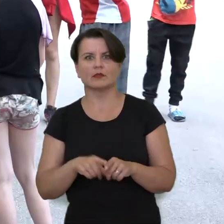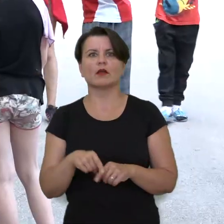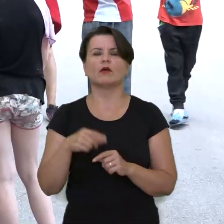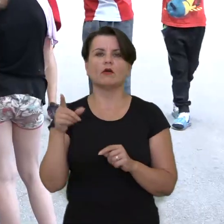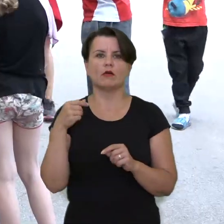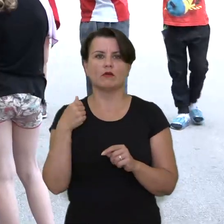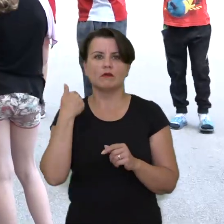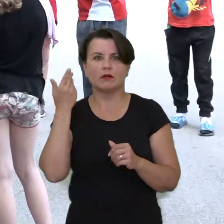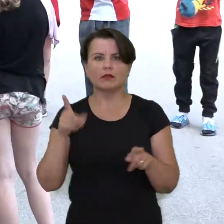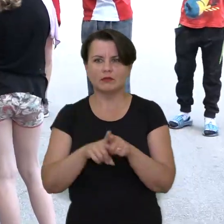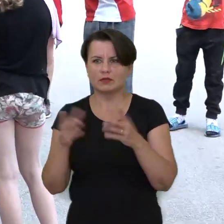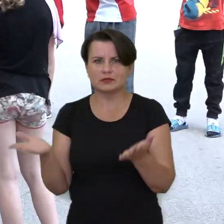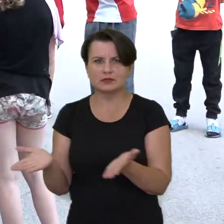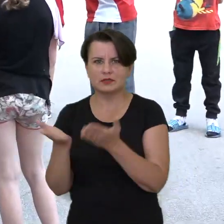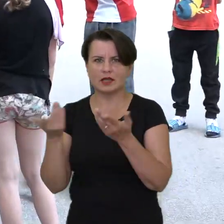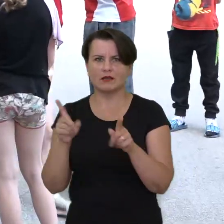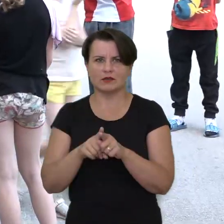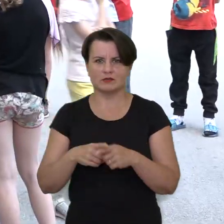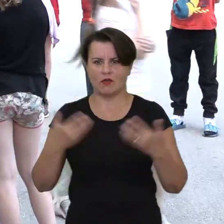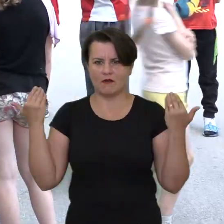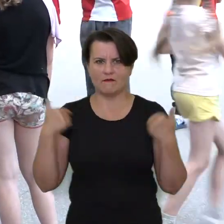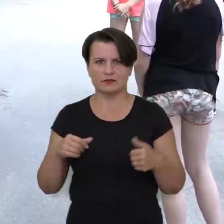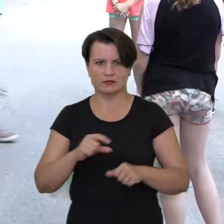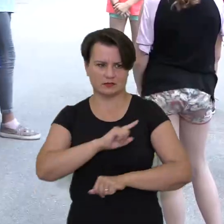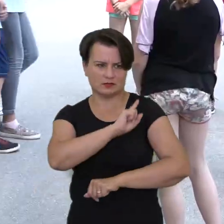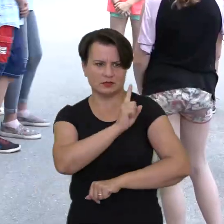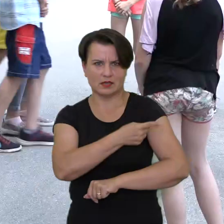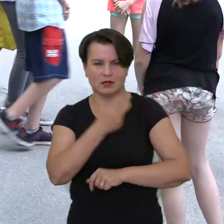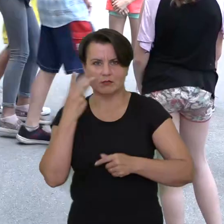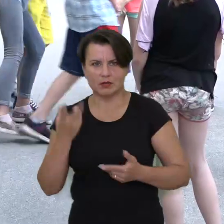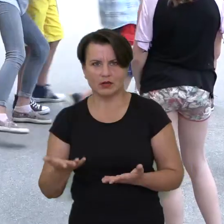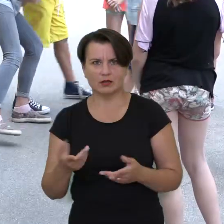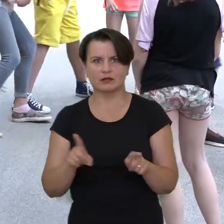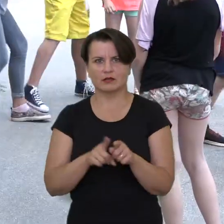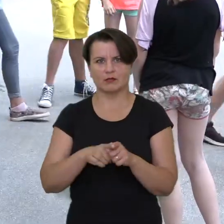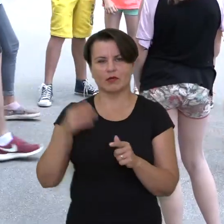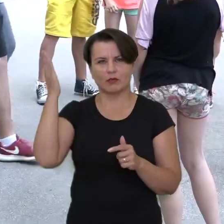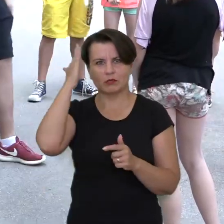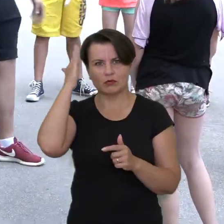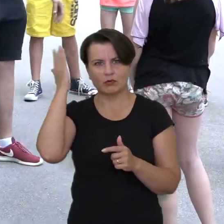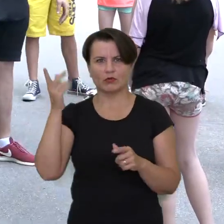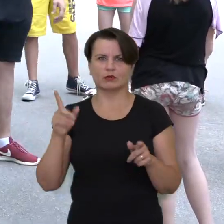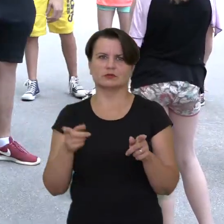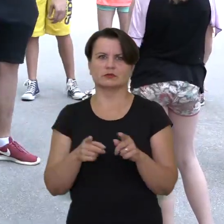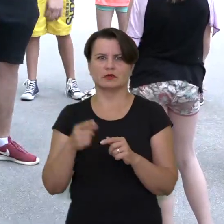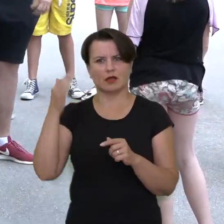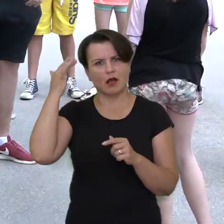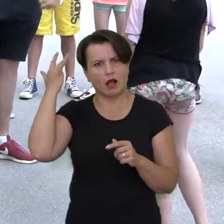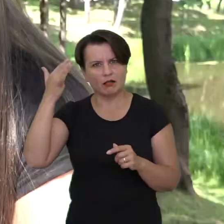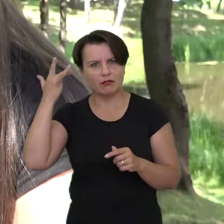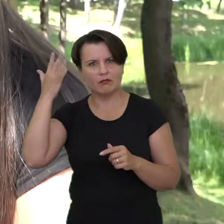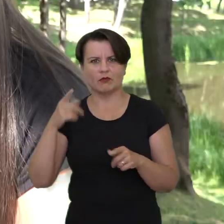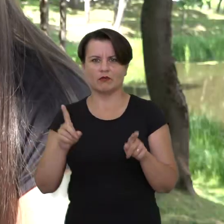ir objektas, o visų trečia, tai skatinsim juos fiziškai parodyti savo jėgas, bet ir protiškai ir